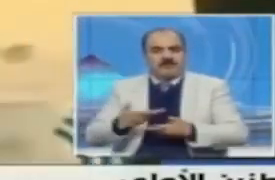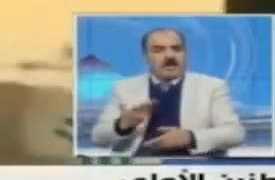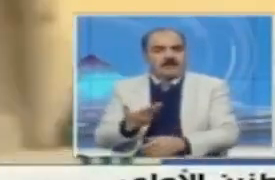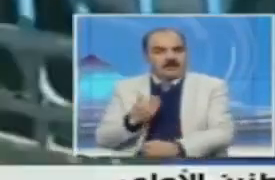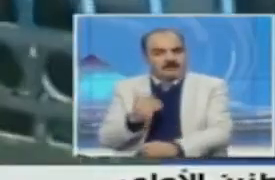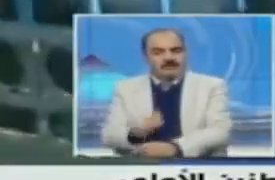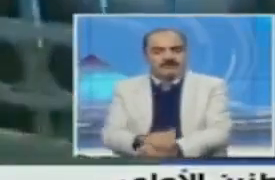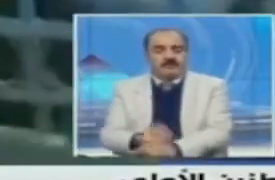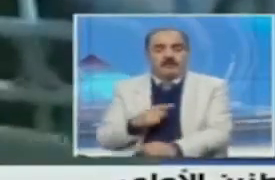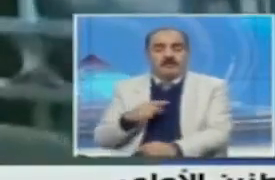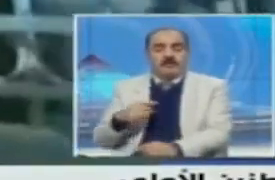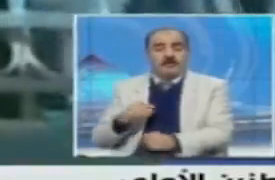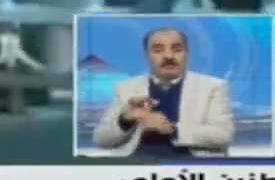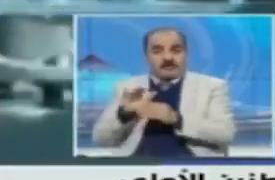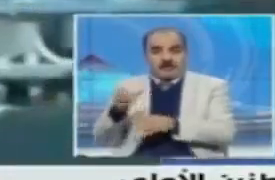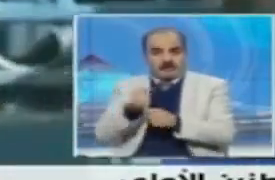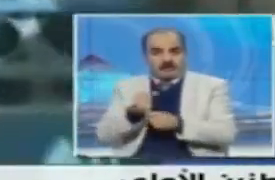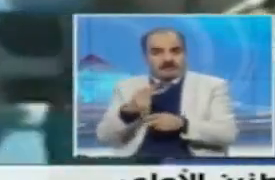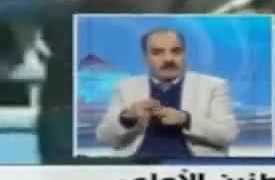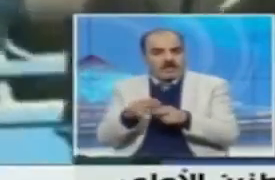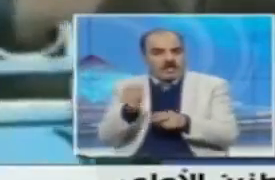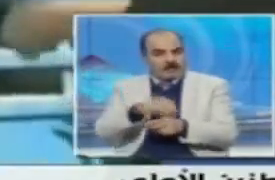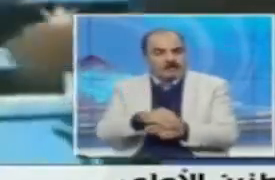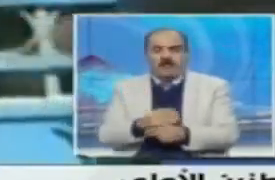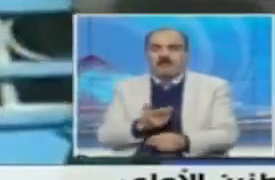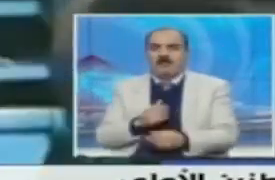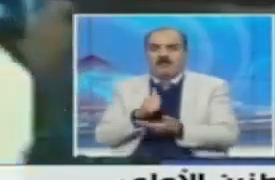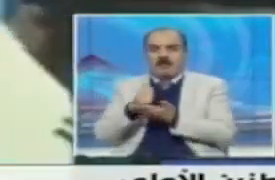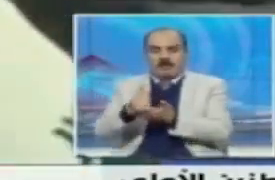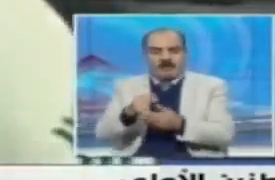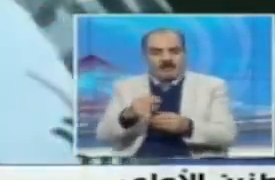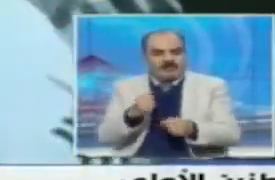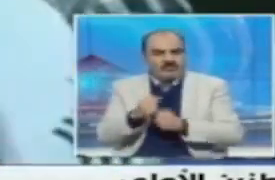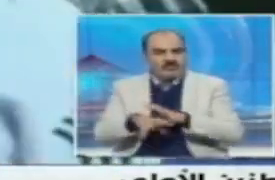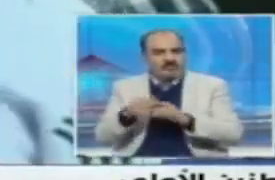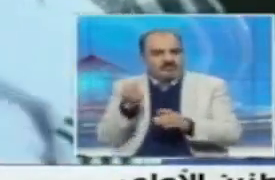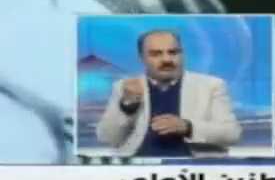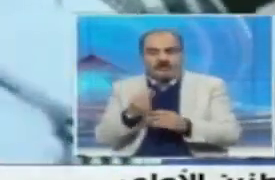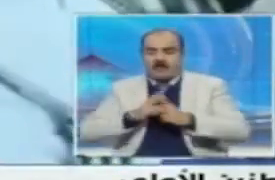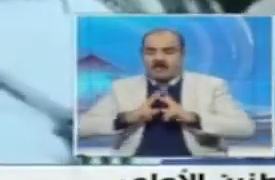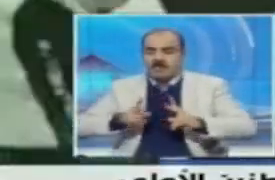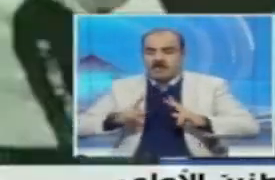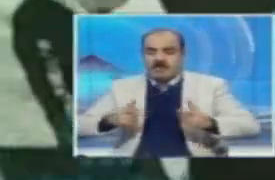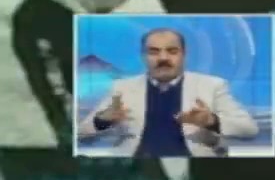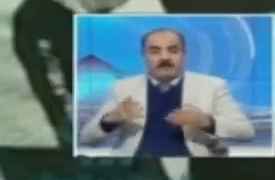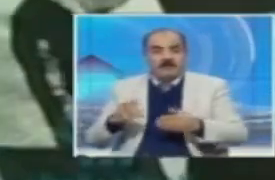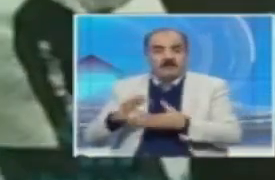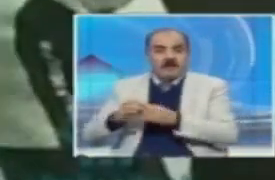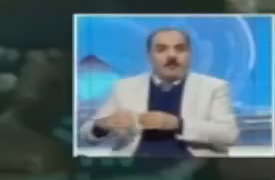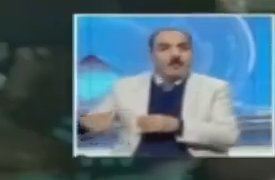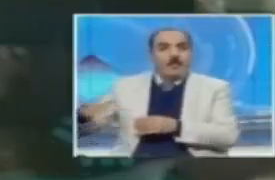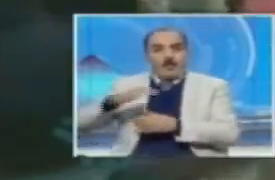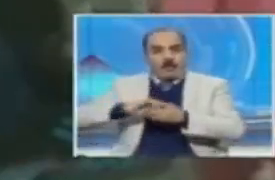كذلك توفير فرص التمكين الاقتصادي. خدمات متنوعة ومجالات تنموية متعددة يقوم بها التحالف